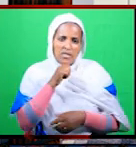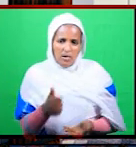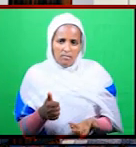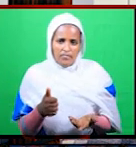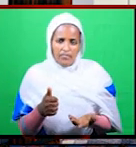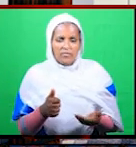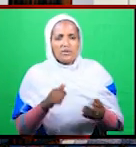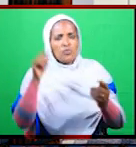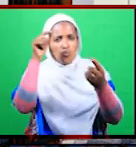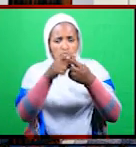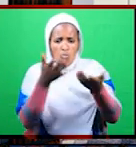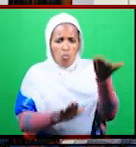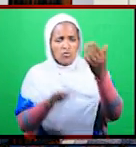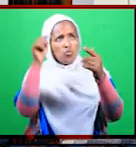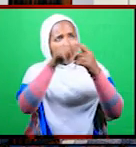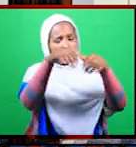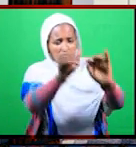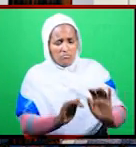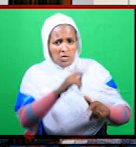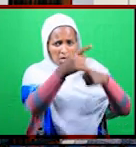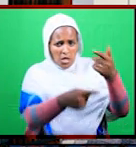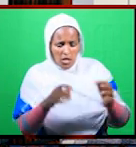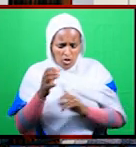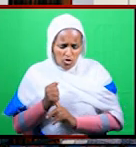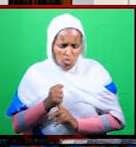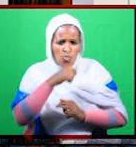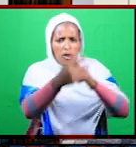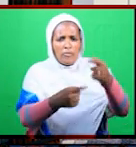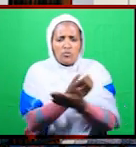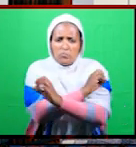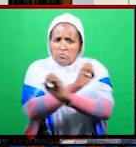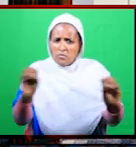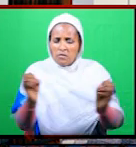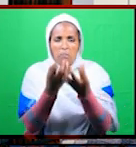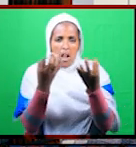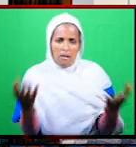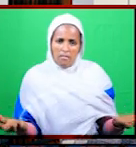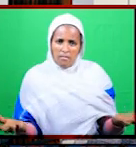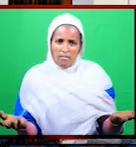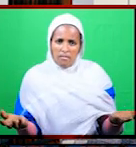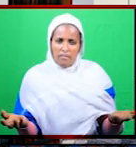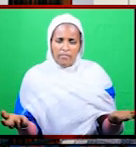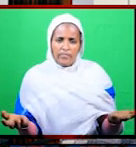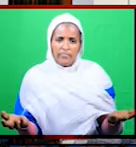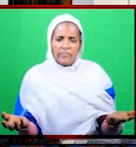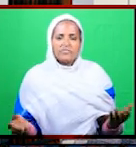መጽሐፍ። ስንሄድም ወደ መቃብር ስንወርድም ይዘነው የምንሄድ ምንም አይነት ነገር